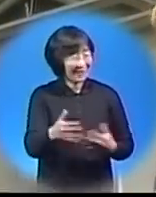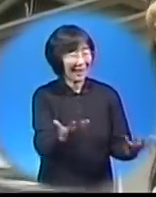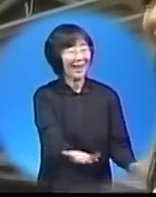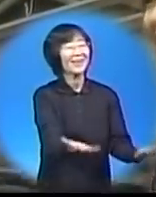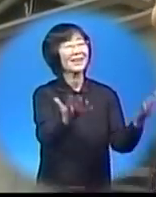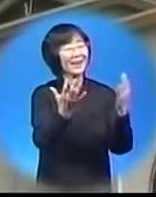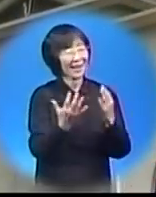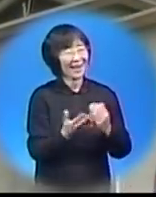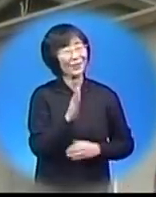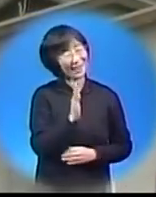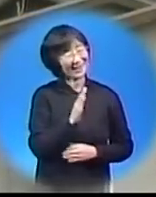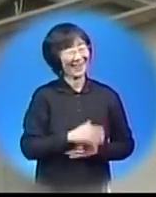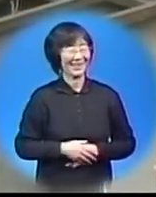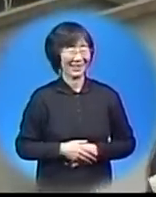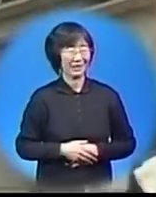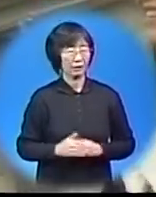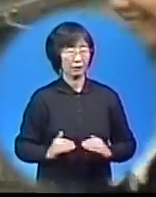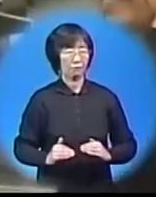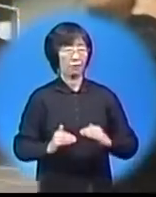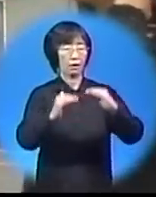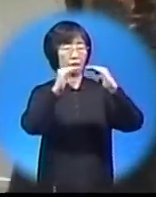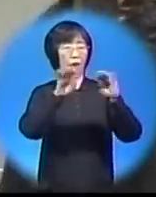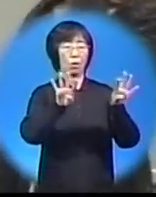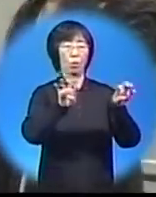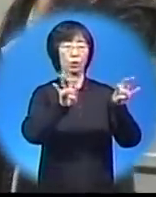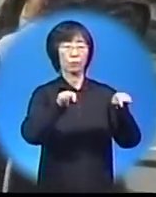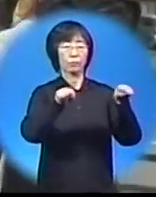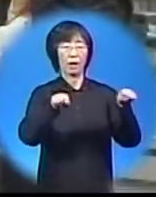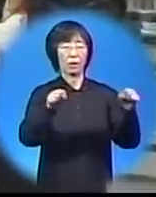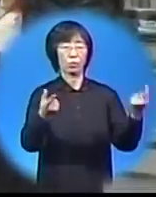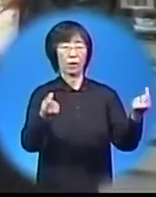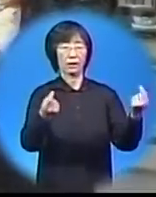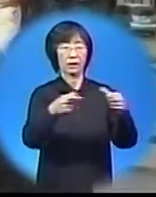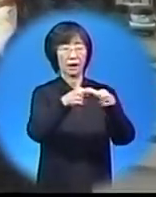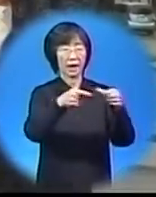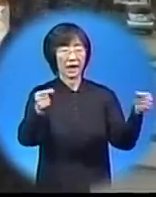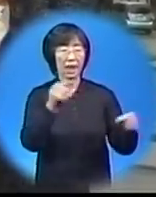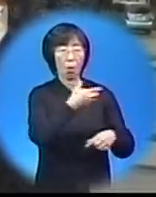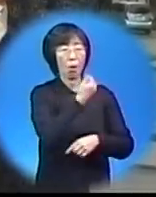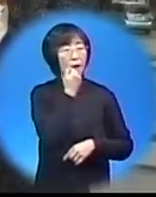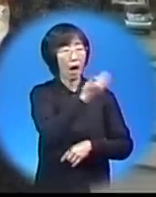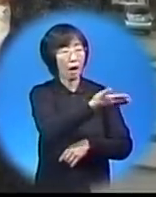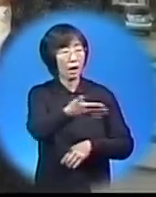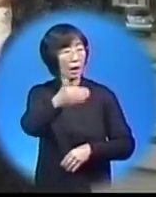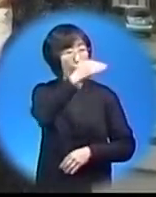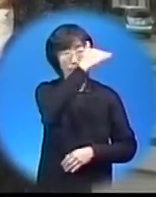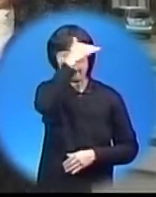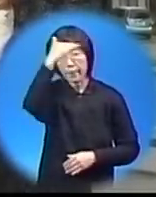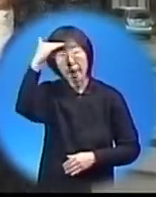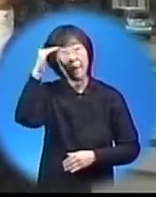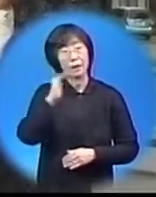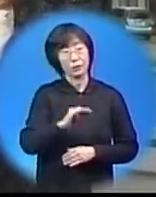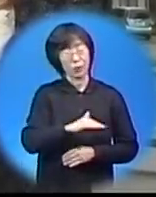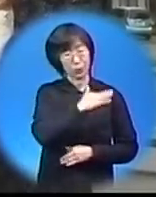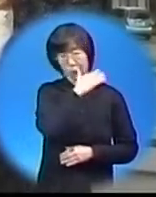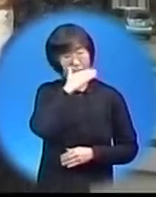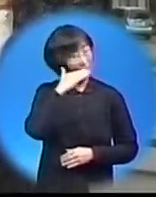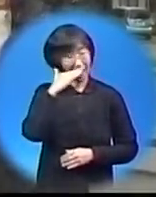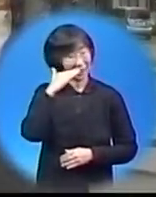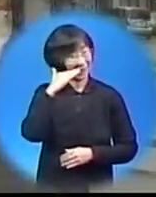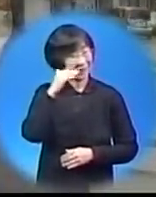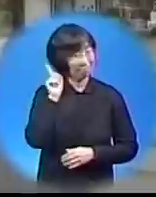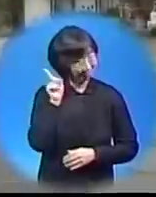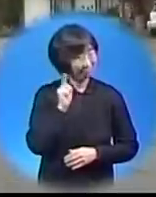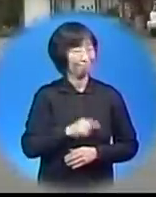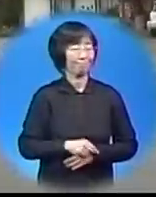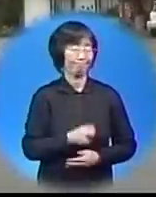皆さんぜひお越しいただきたいなと思います。もう高さは同じ40メートルですけども、もう日本海が見えますし、素